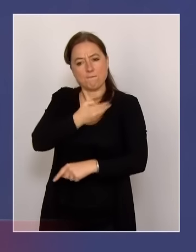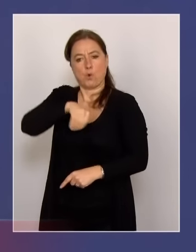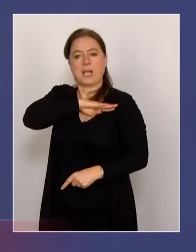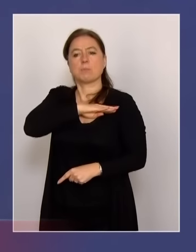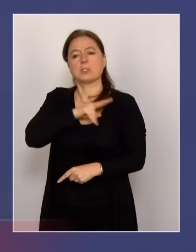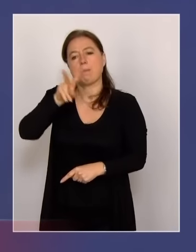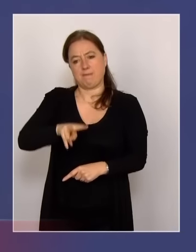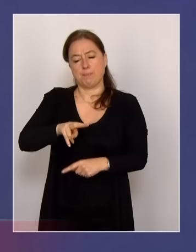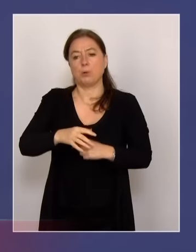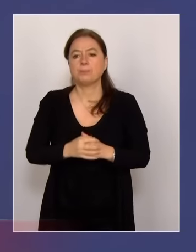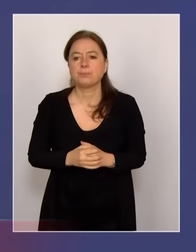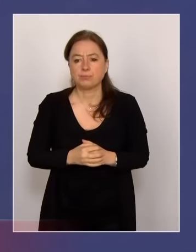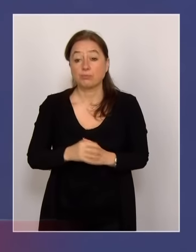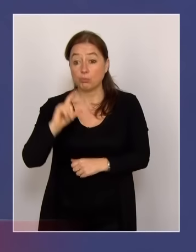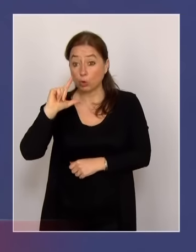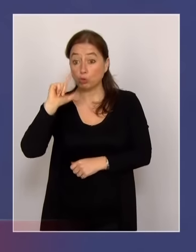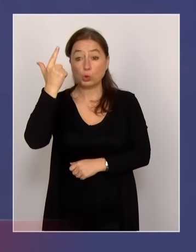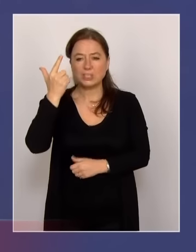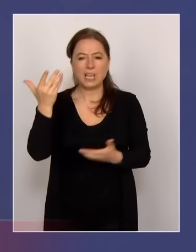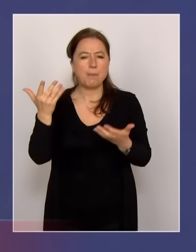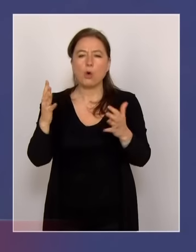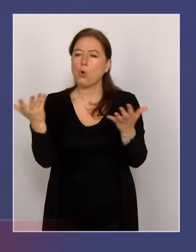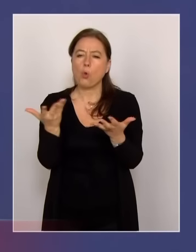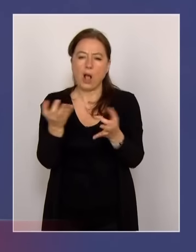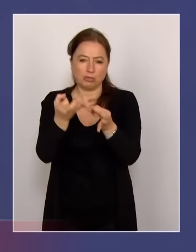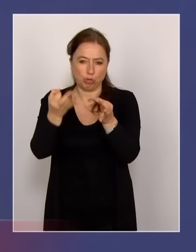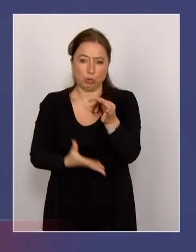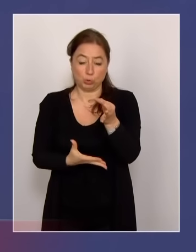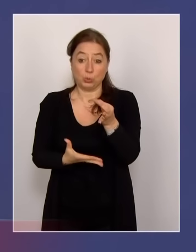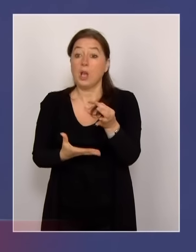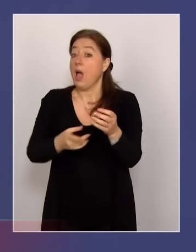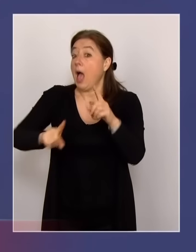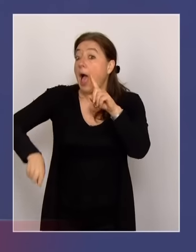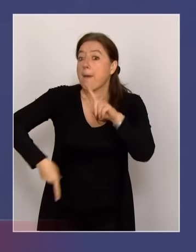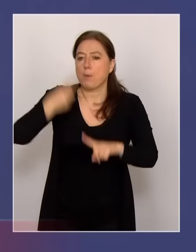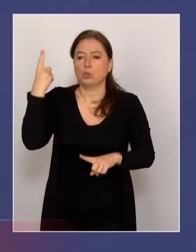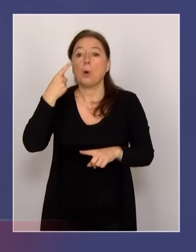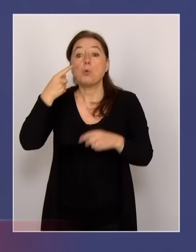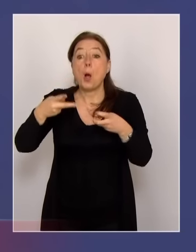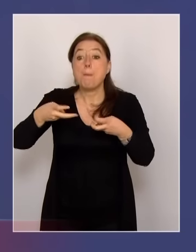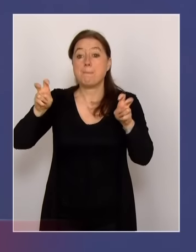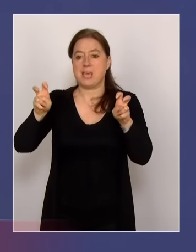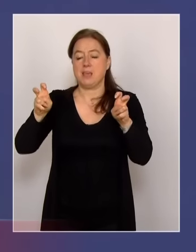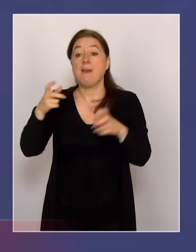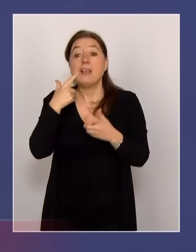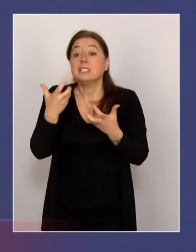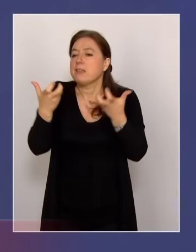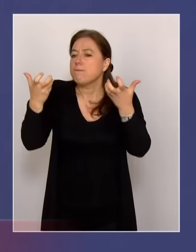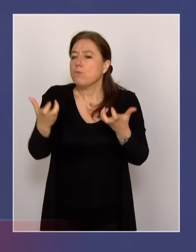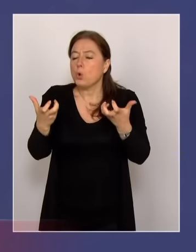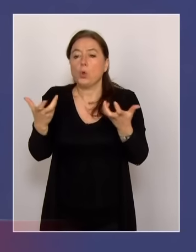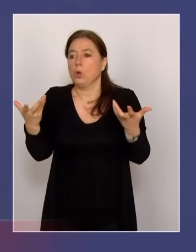Le deuxième élément clé de la réponse, c'est celui de la prospérité. Oui, si nous voulons être souverains